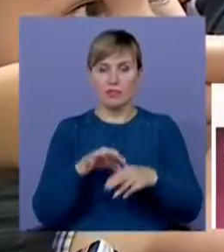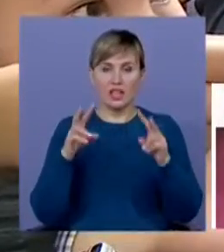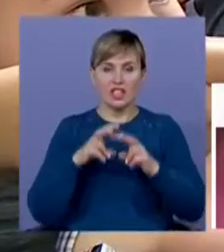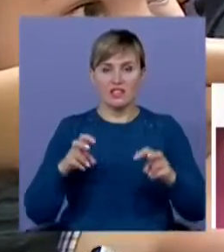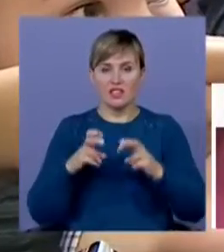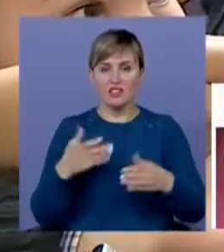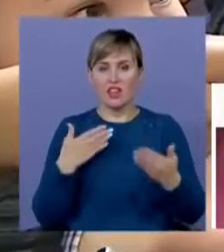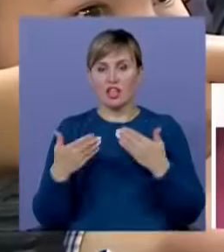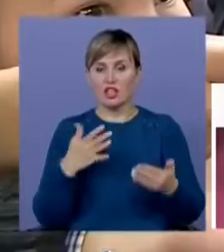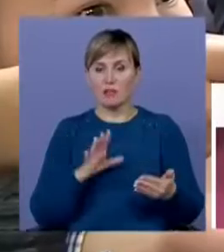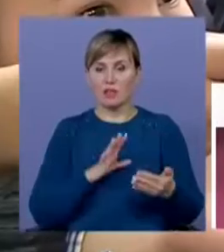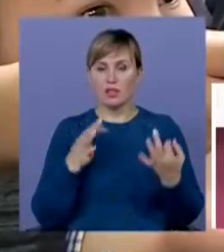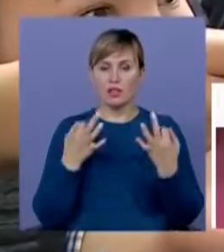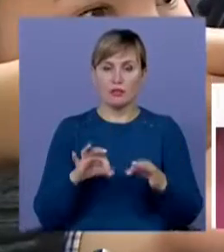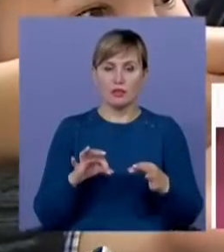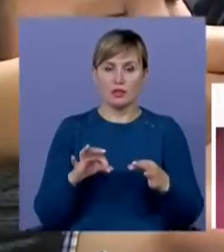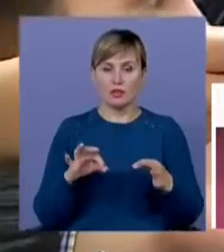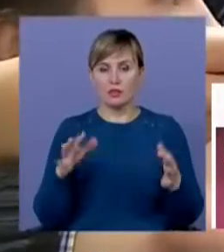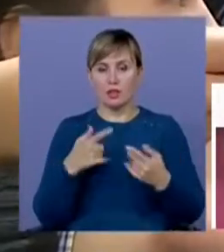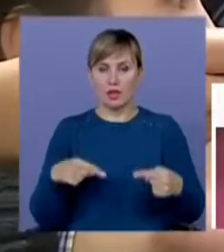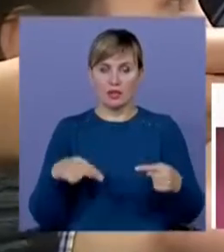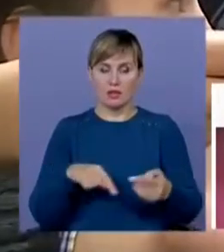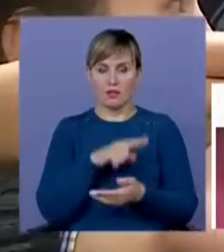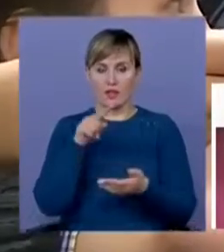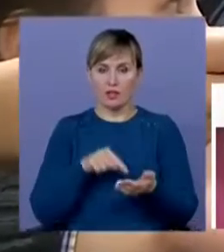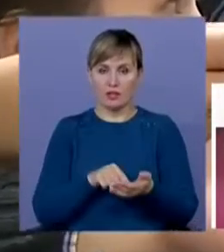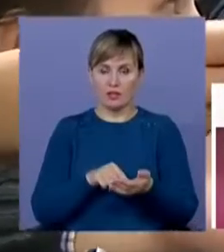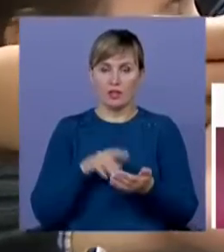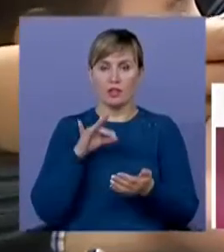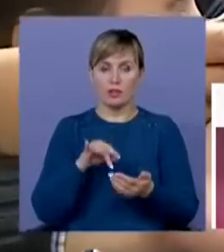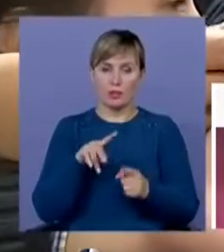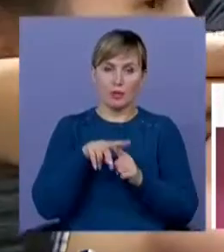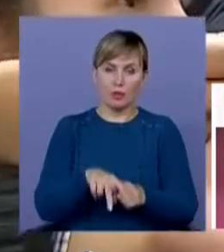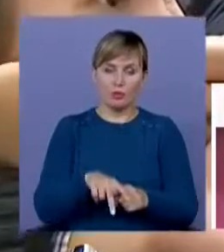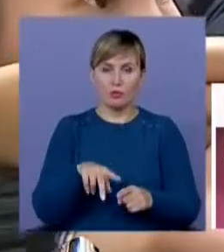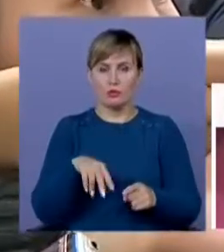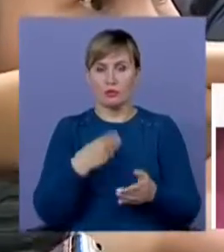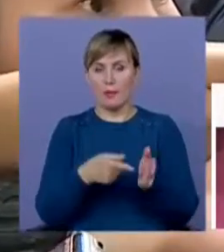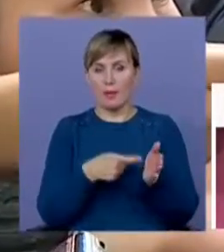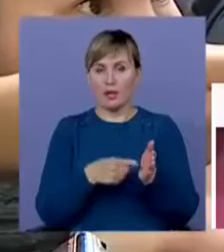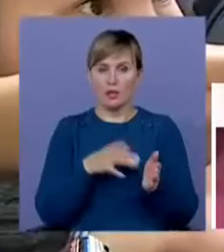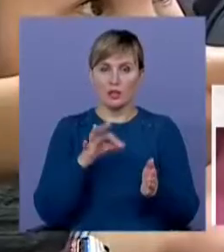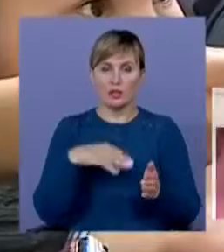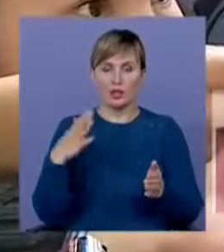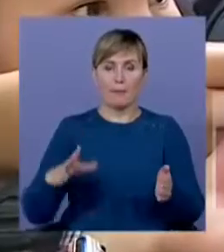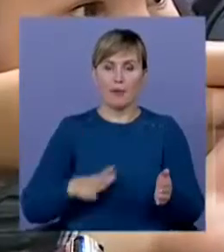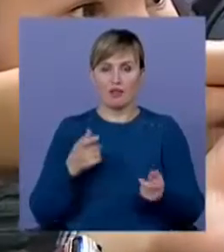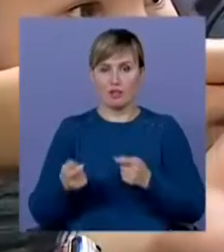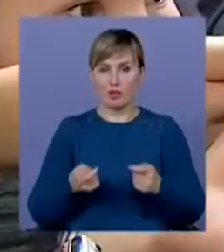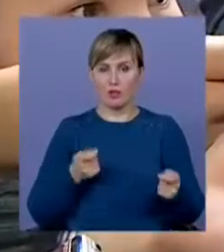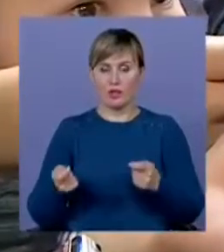отношении него были допущены недозволенные методы следствия в части принуждения к даче показаний со стороны бывшего